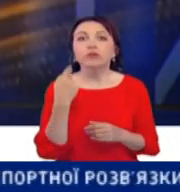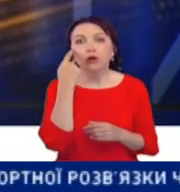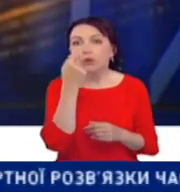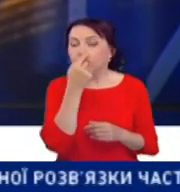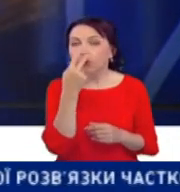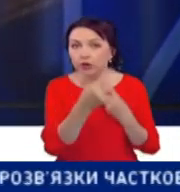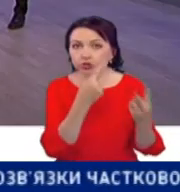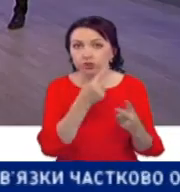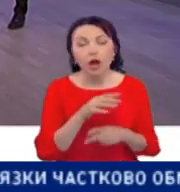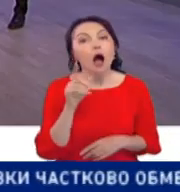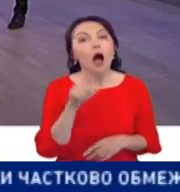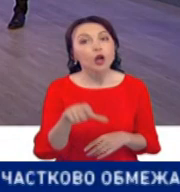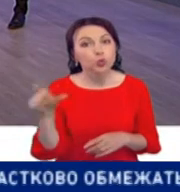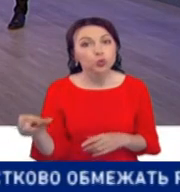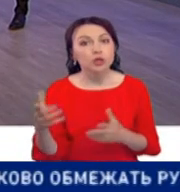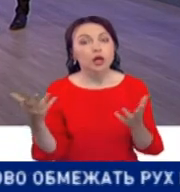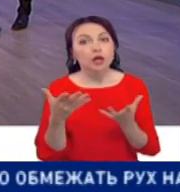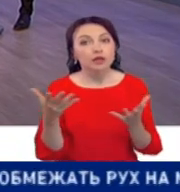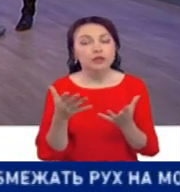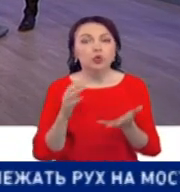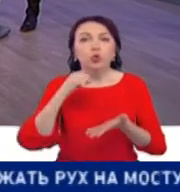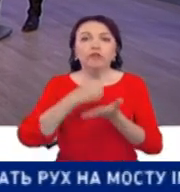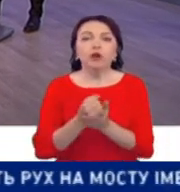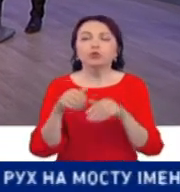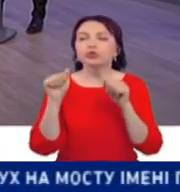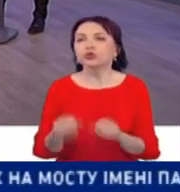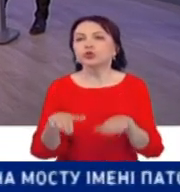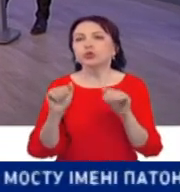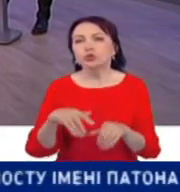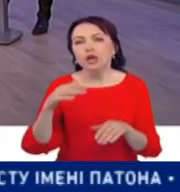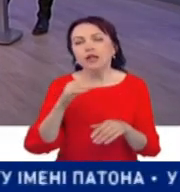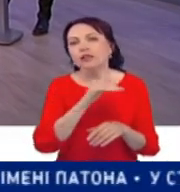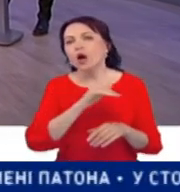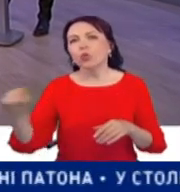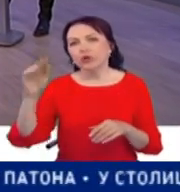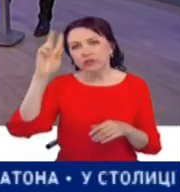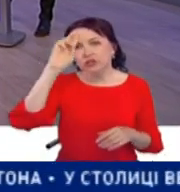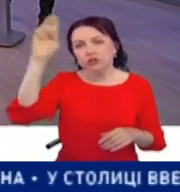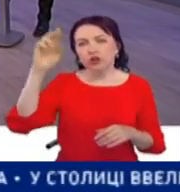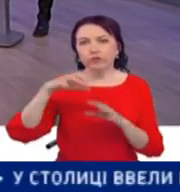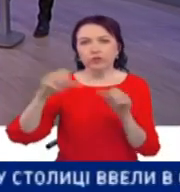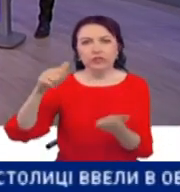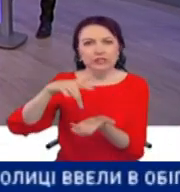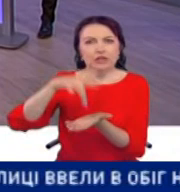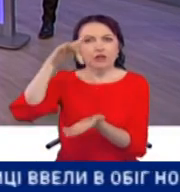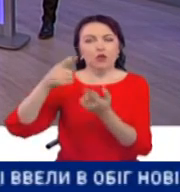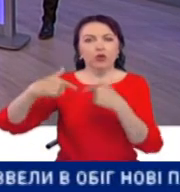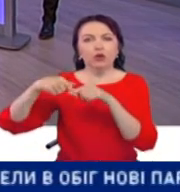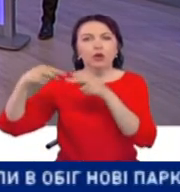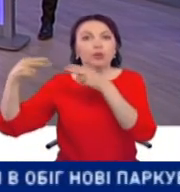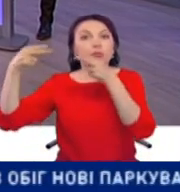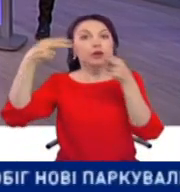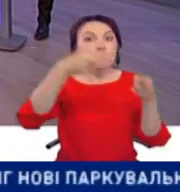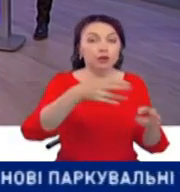бачите, а люди, які ухвалюють рішення на рівні державної влади, да, центральних органів, приїхали і